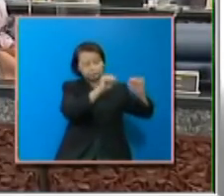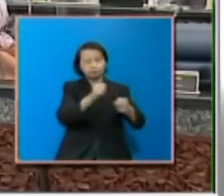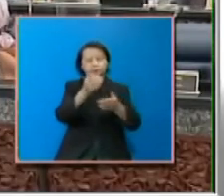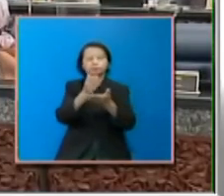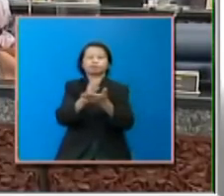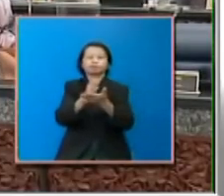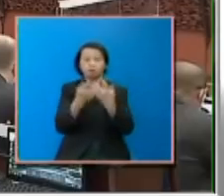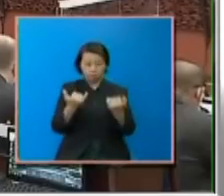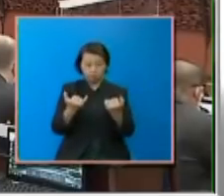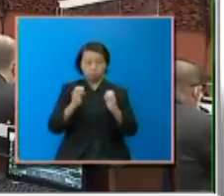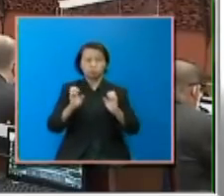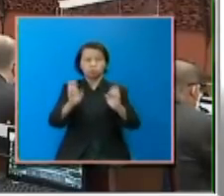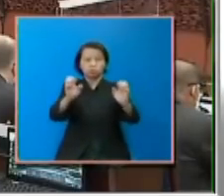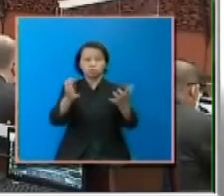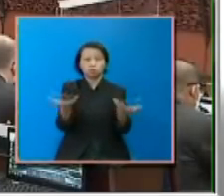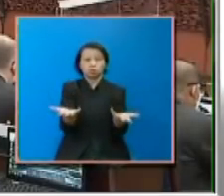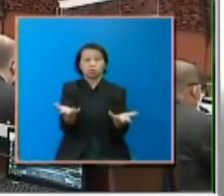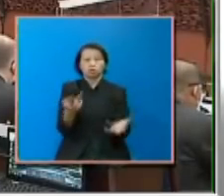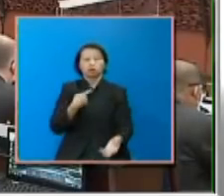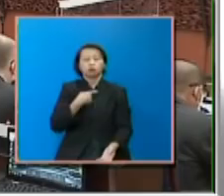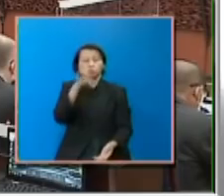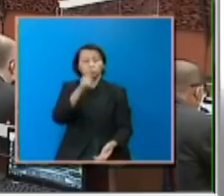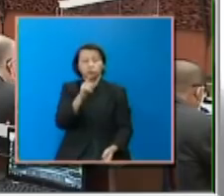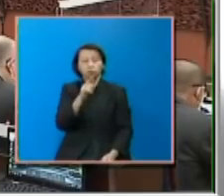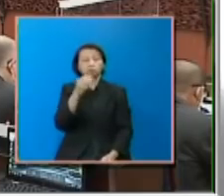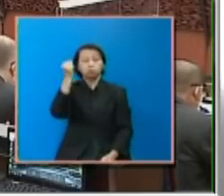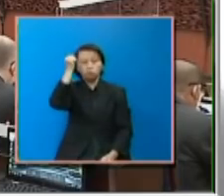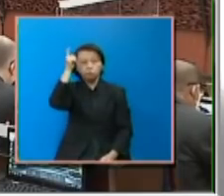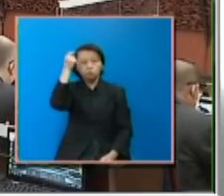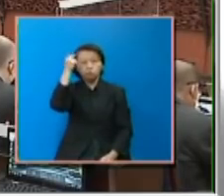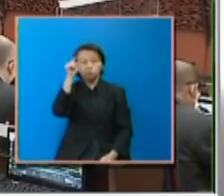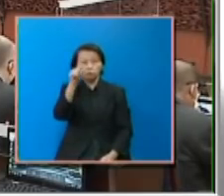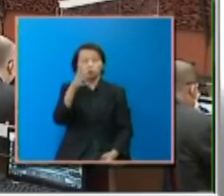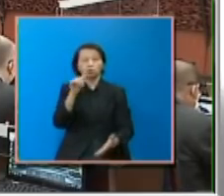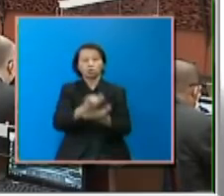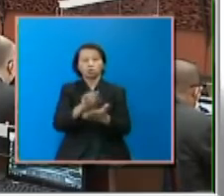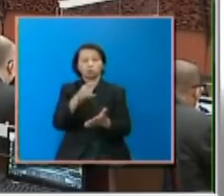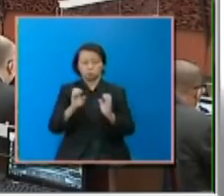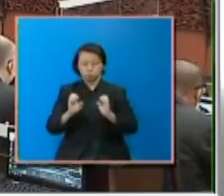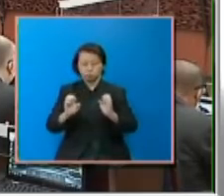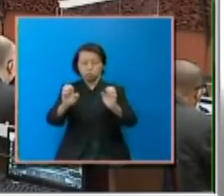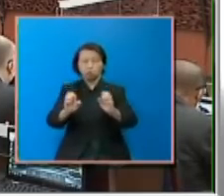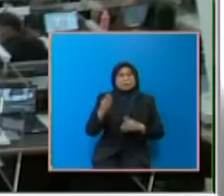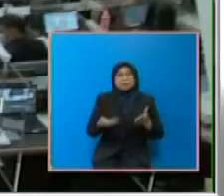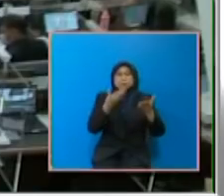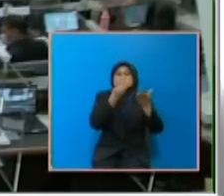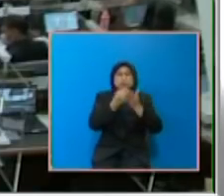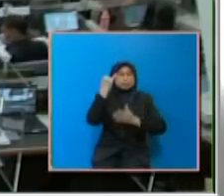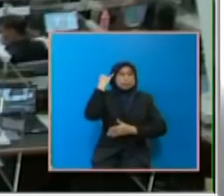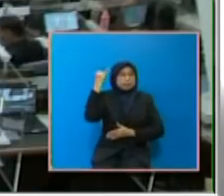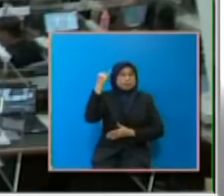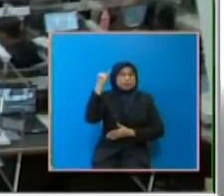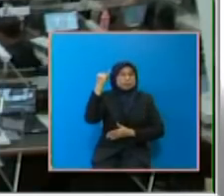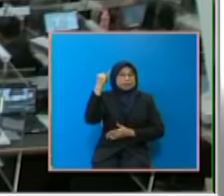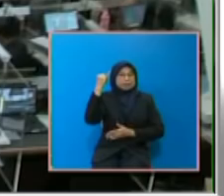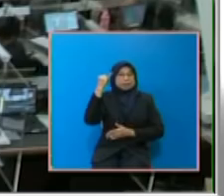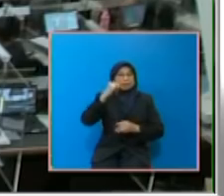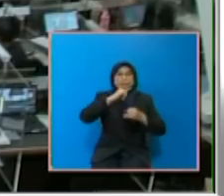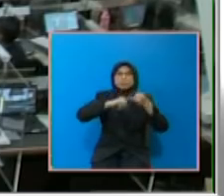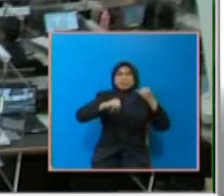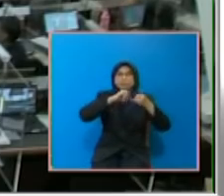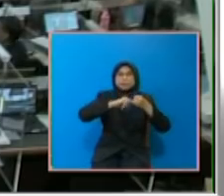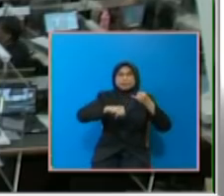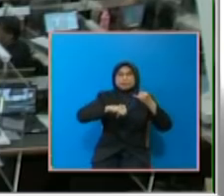制方面比较严厉，而大家也看不出为什么有些比较严厉说比较宽松啊等等，所以这当然也